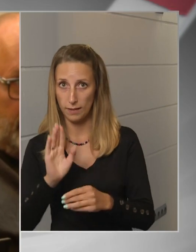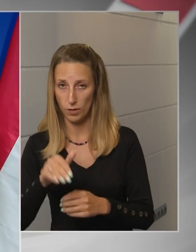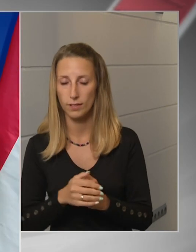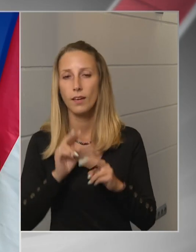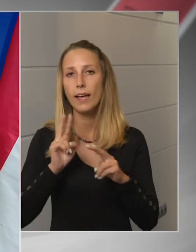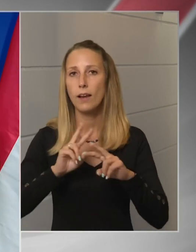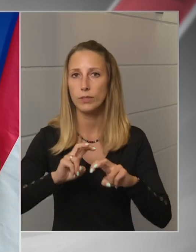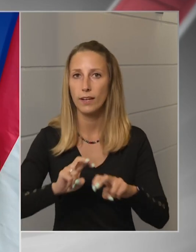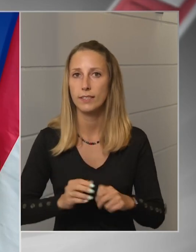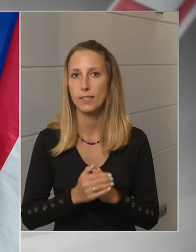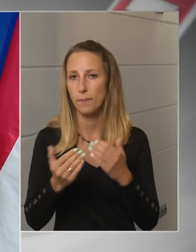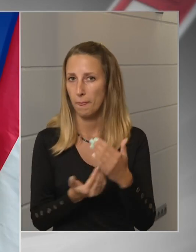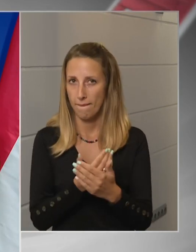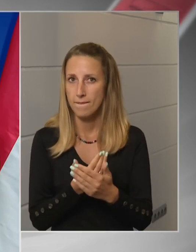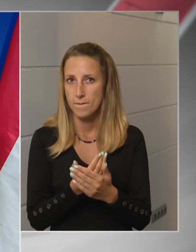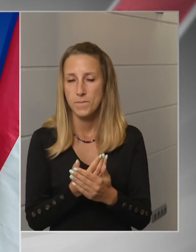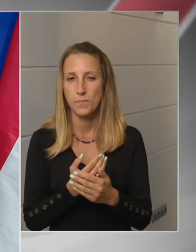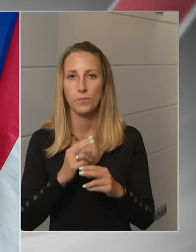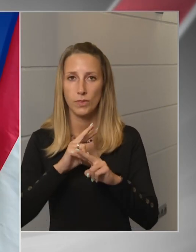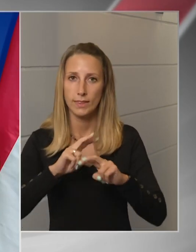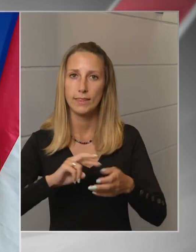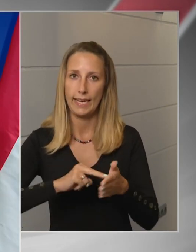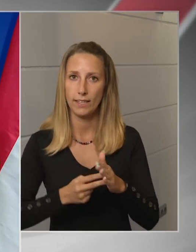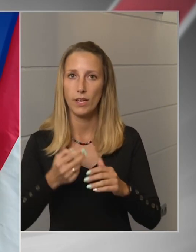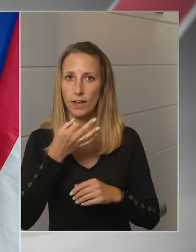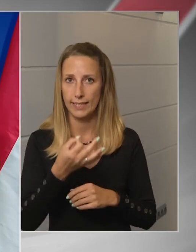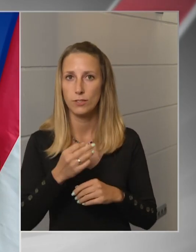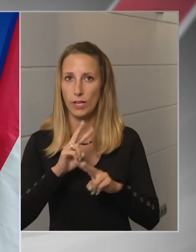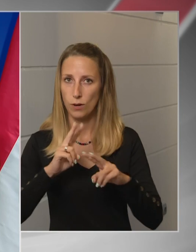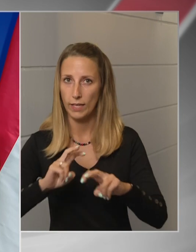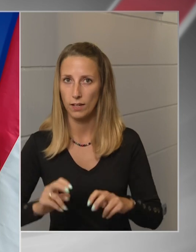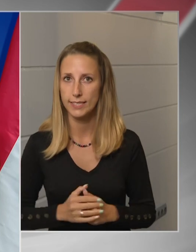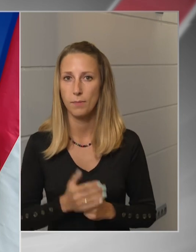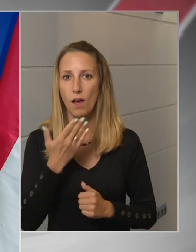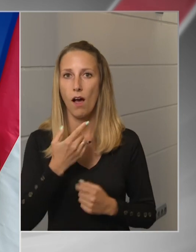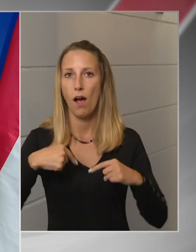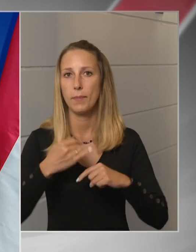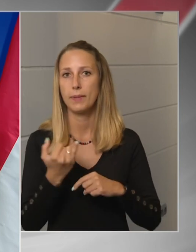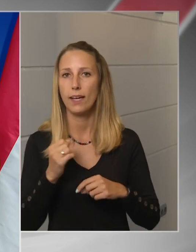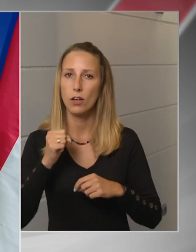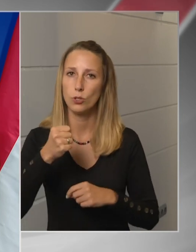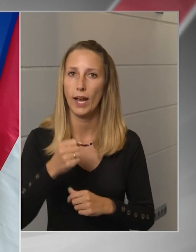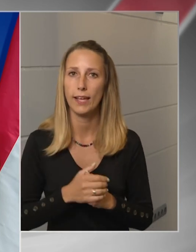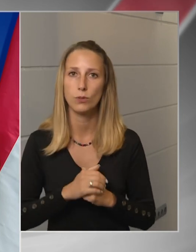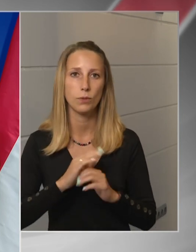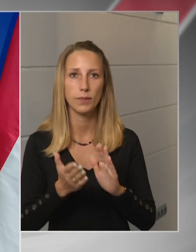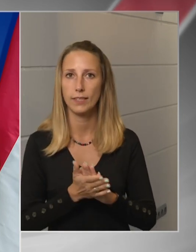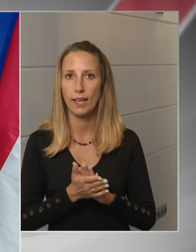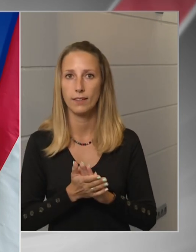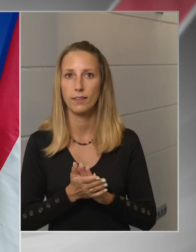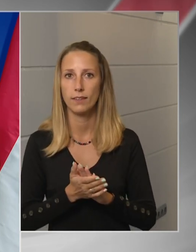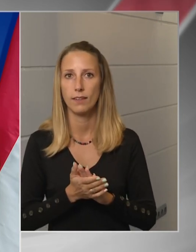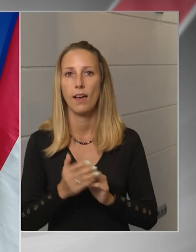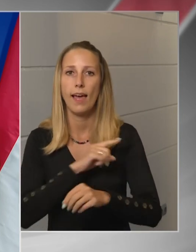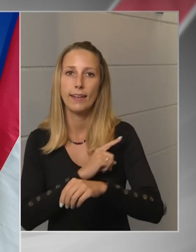Utána kell néznem az újra biztosan, utána kell néznem technikai a kérdés, tehát hogyha mi mindig arra törekedtünk, minden az